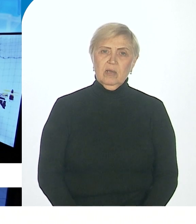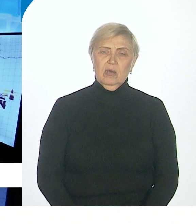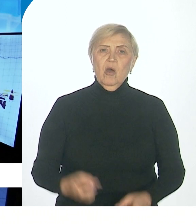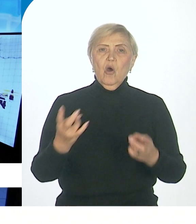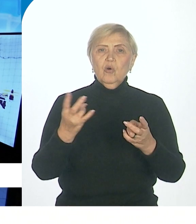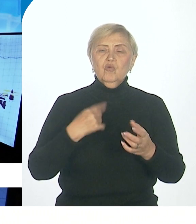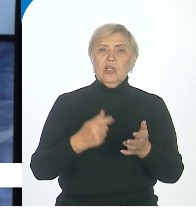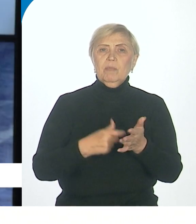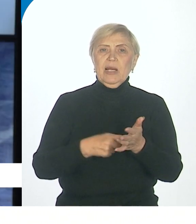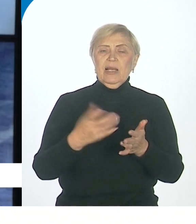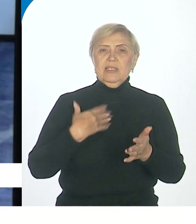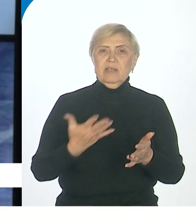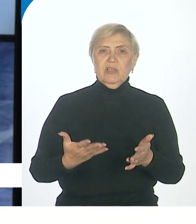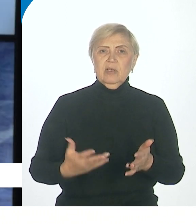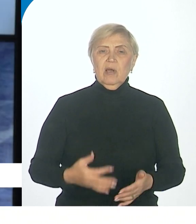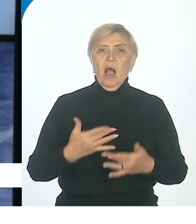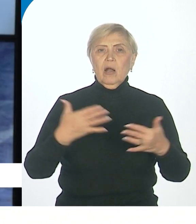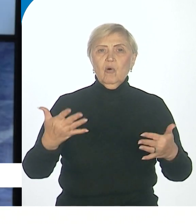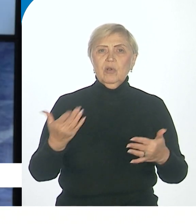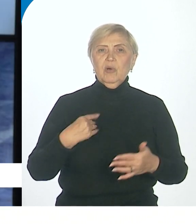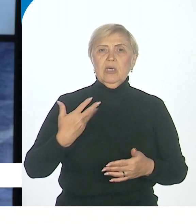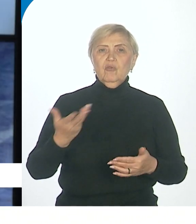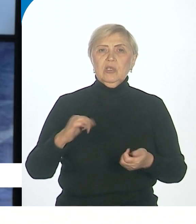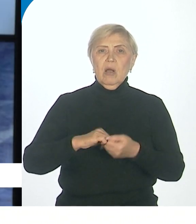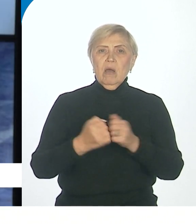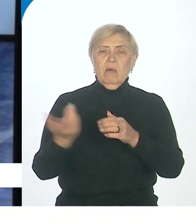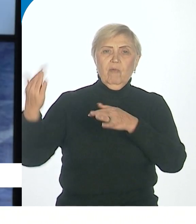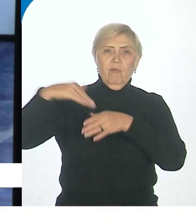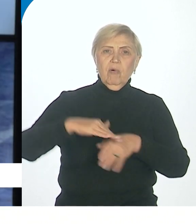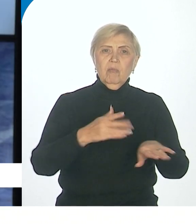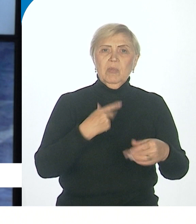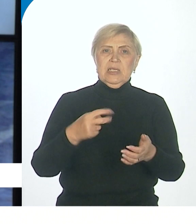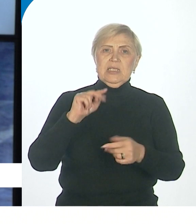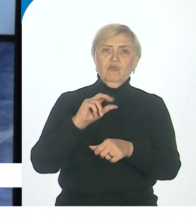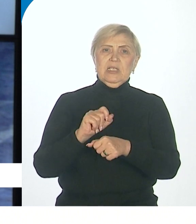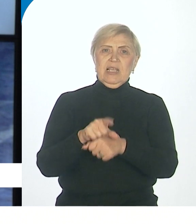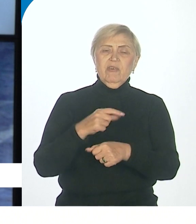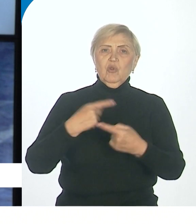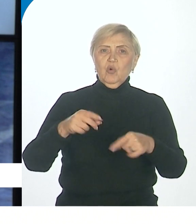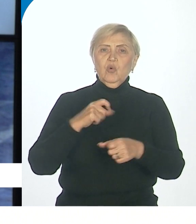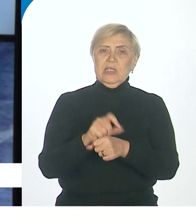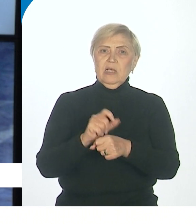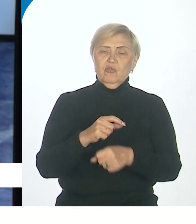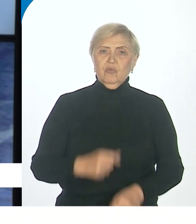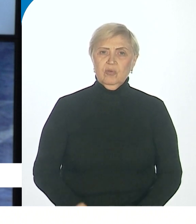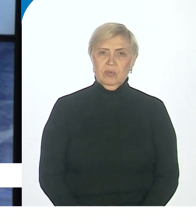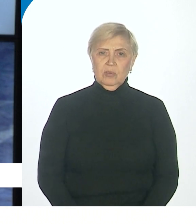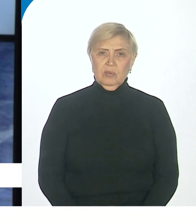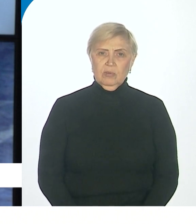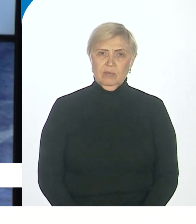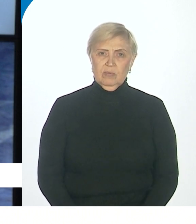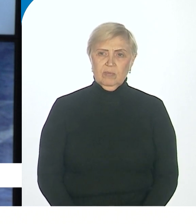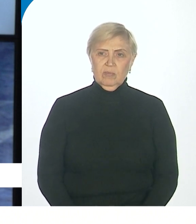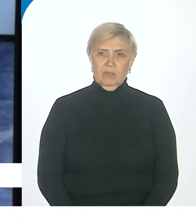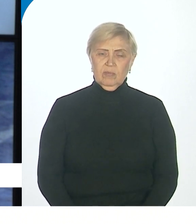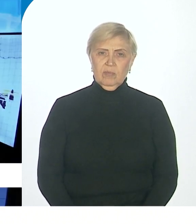Нужно проанализировать какой-нибудь оползень, мы уже ставим другой датчик, угу. Который также... Ждем паводок, ставим третий, летим, ну,